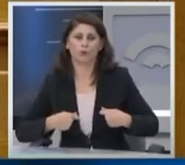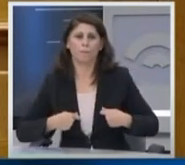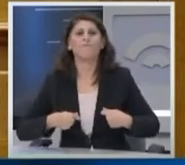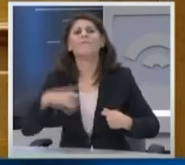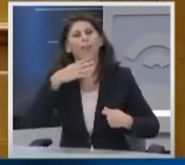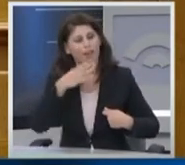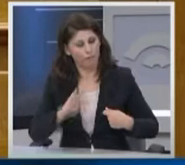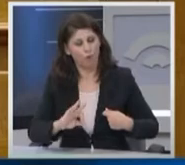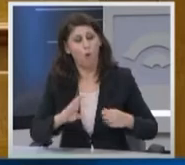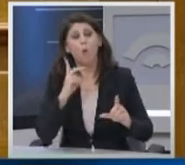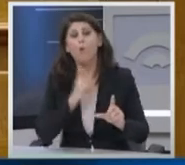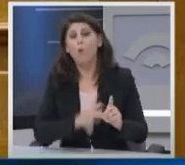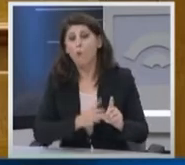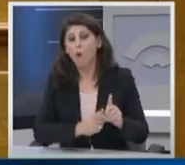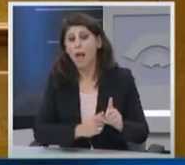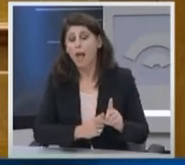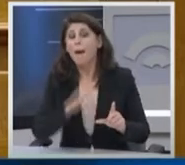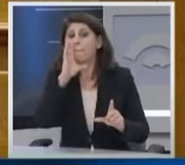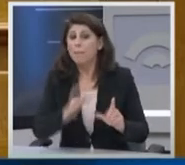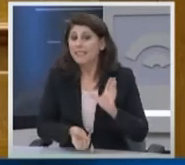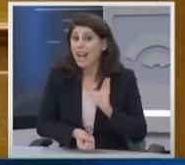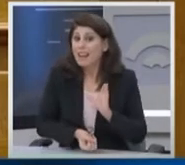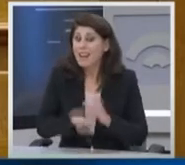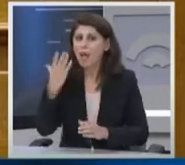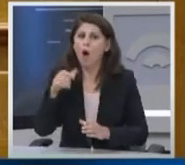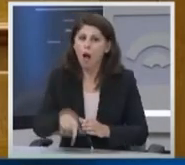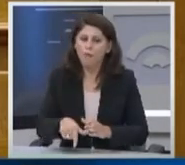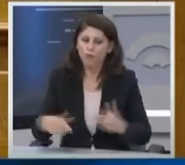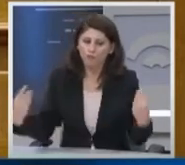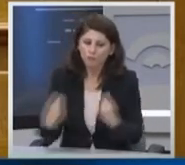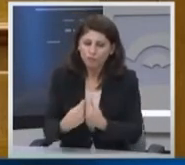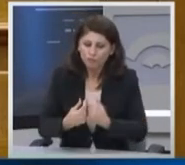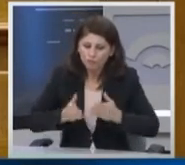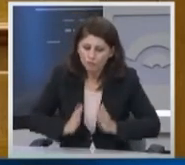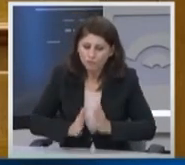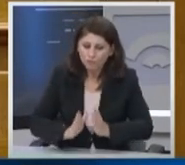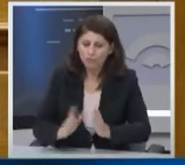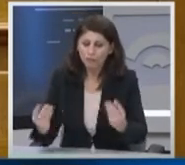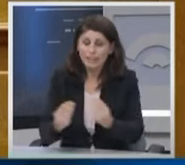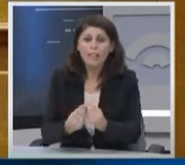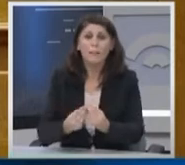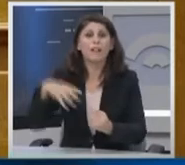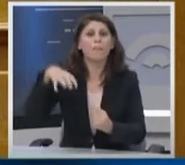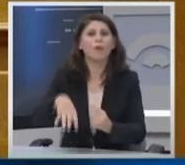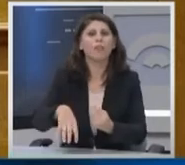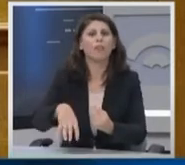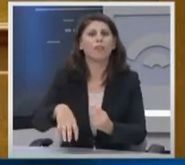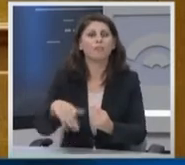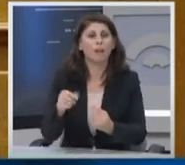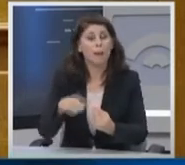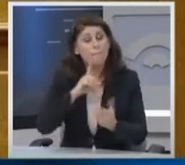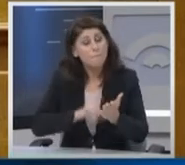ΚΚΕ, το πραγματικά νέο είναι αυτό που συμβαδίζει με την εποχή. Είναι δηλαδή